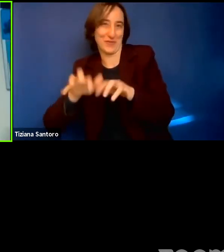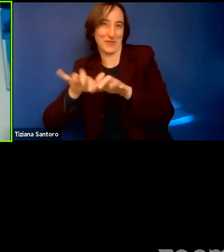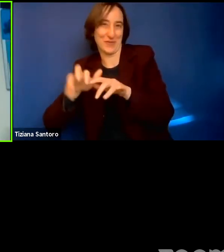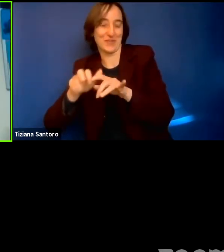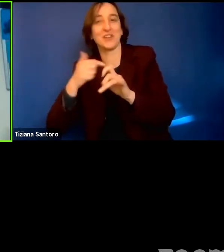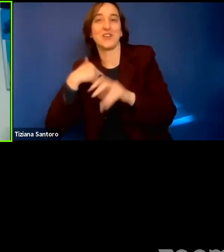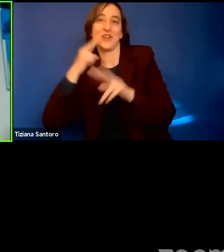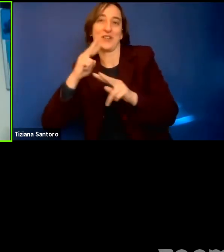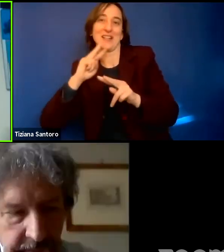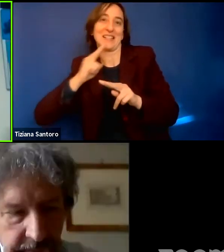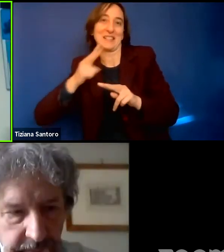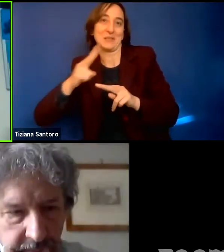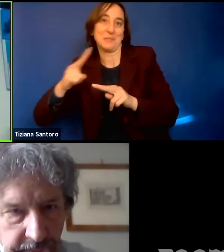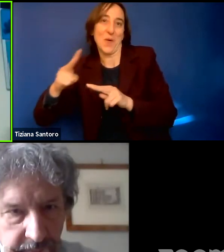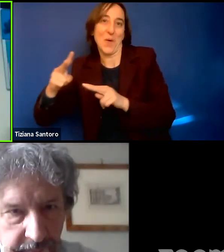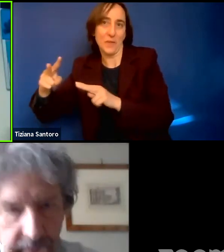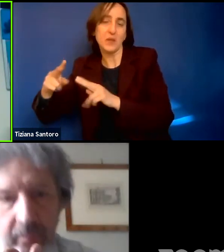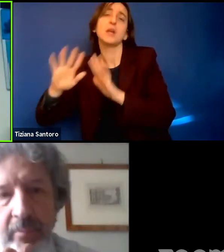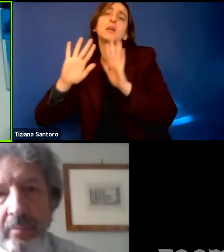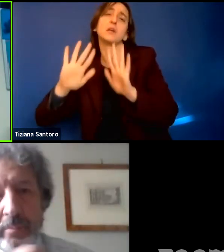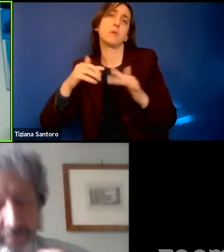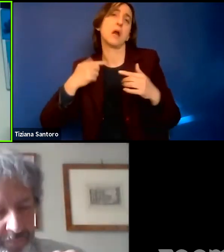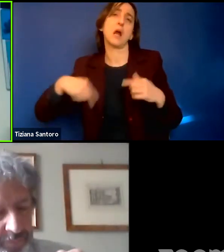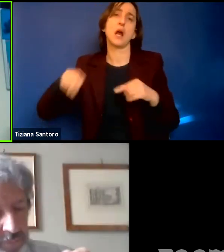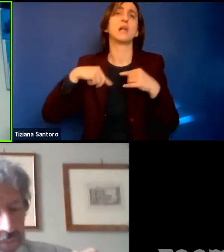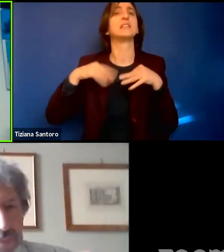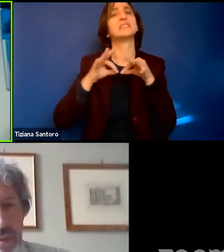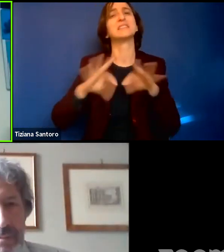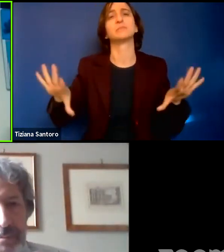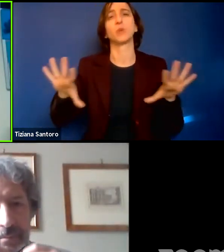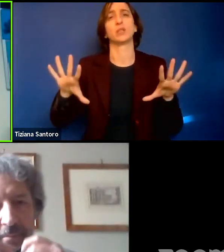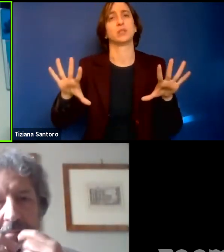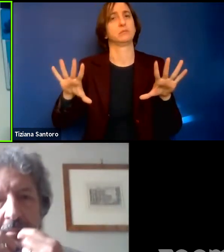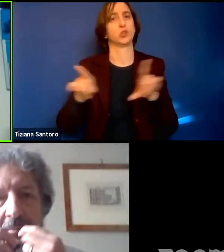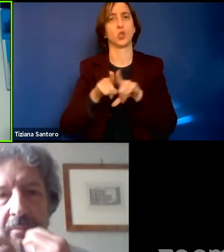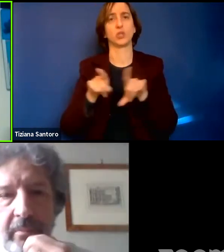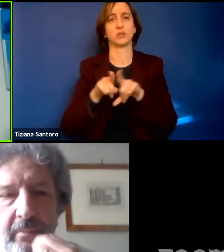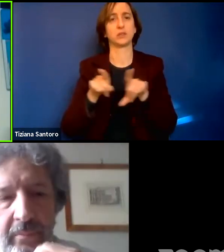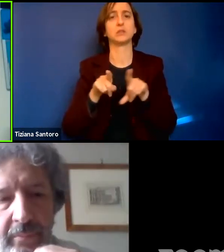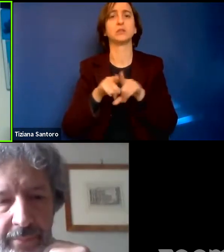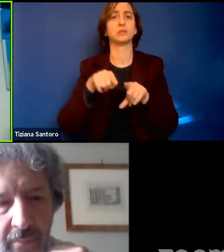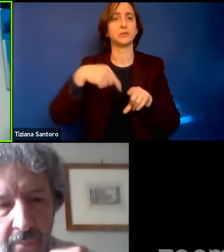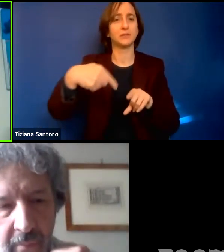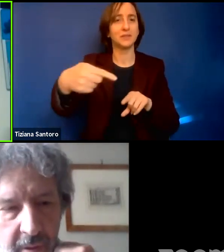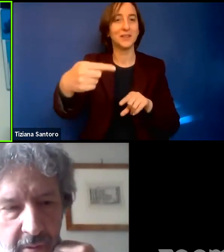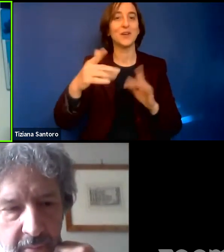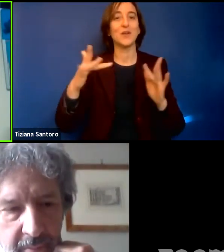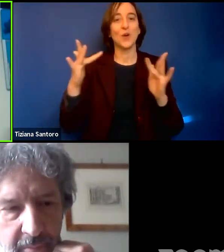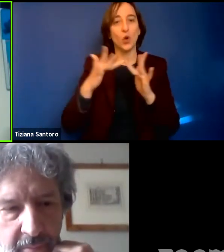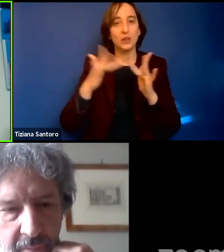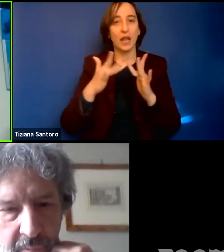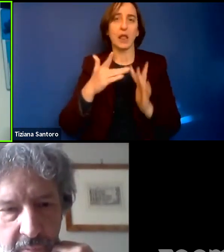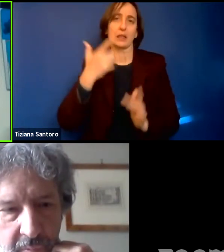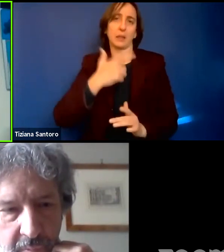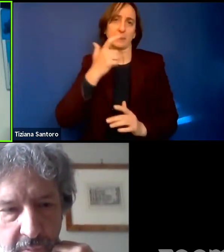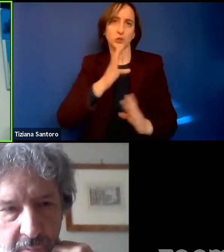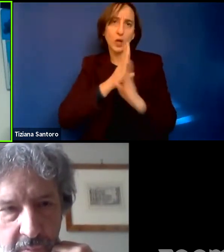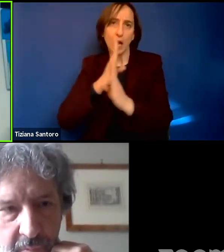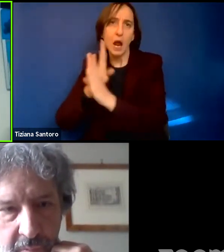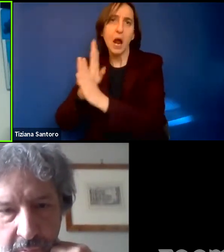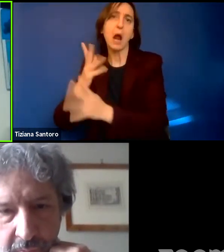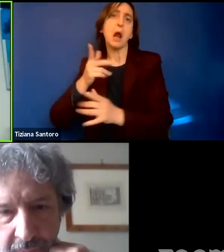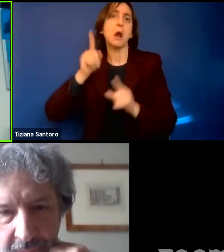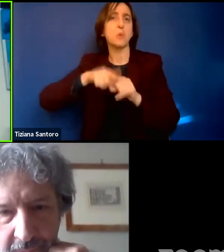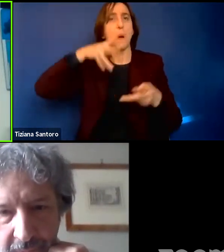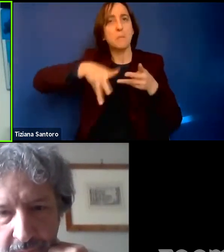Poi rimaniamo disponibili per ulteriori contatti personali, magari per ulteriori approfondimenti.